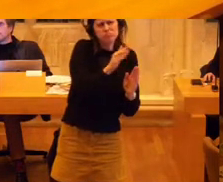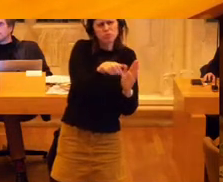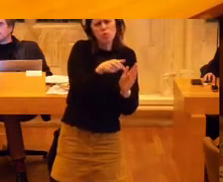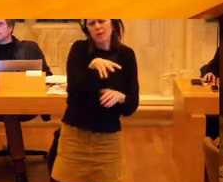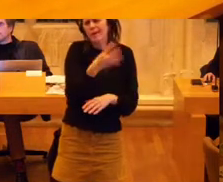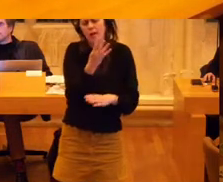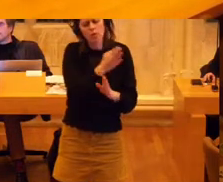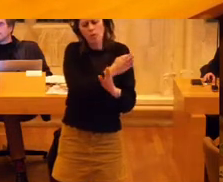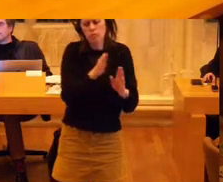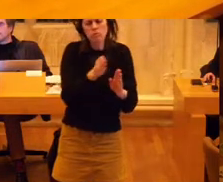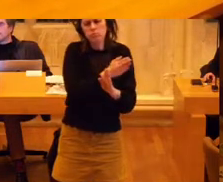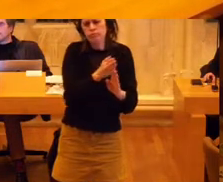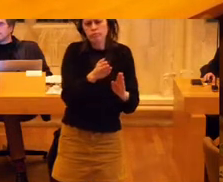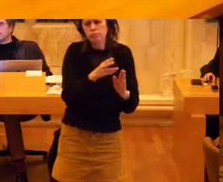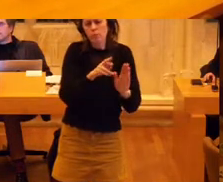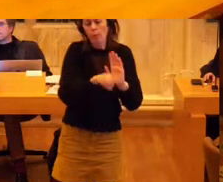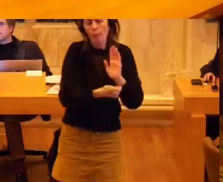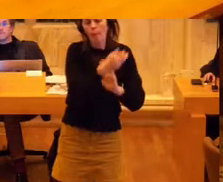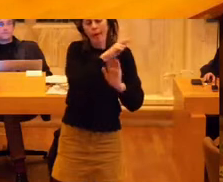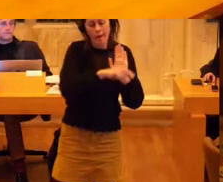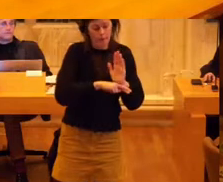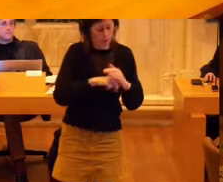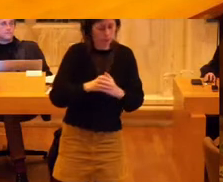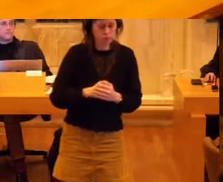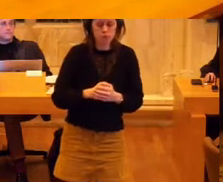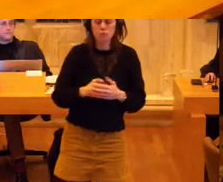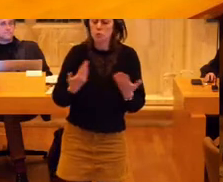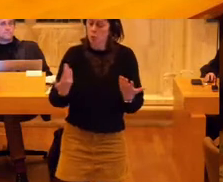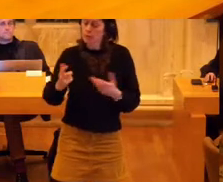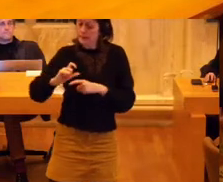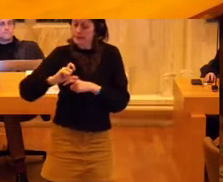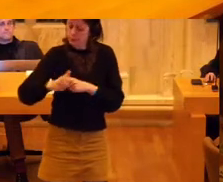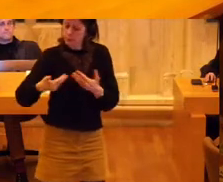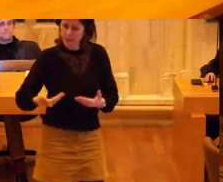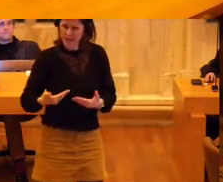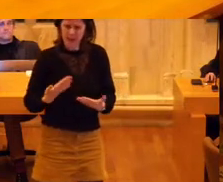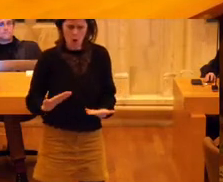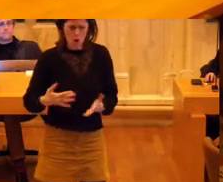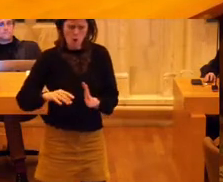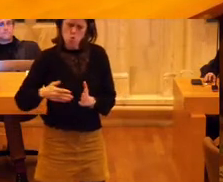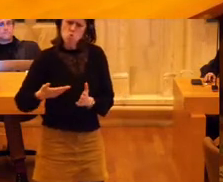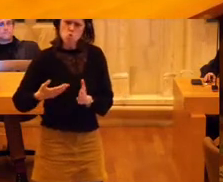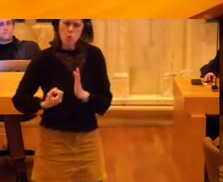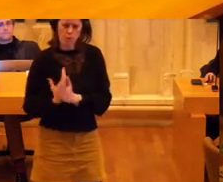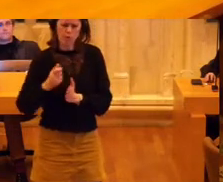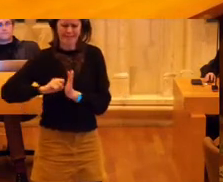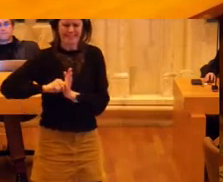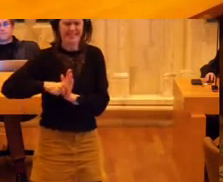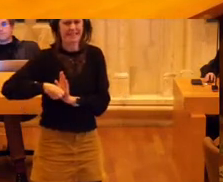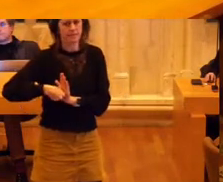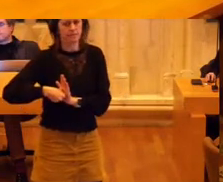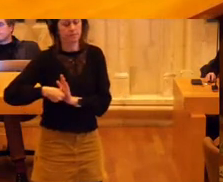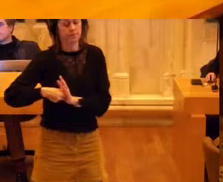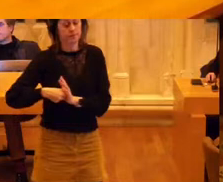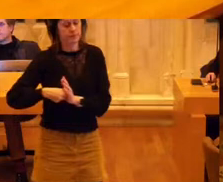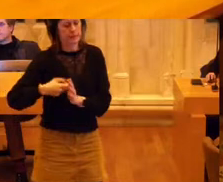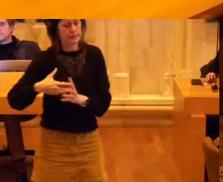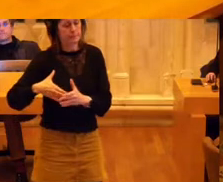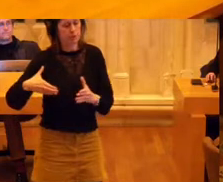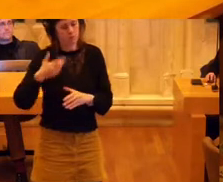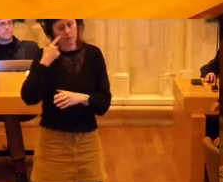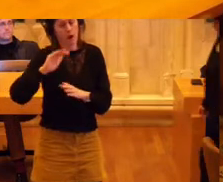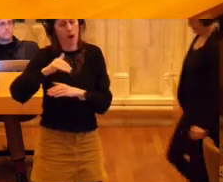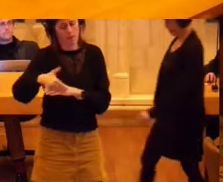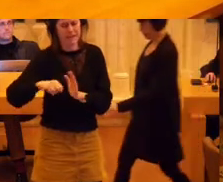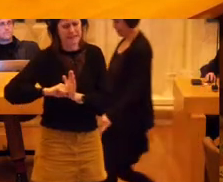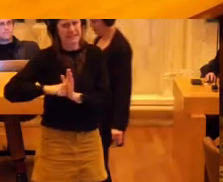période. Donc par rapport au dispositif actuel, on a des dispositions plus restrictives. Elles sont majoritaires, vous allez le voir sur les diapositives suivantes. Donc